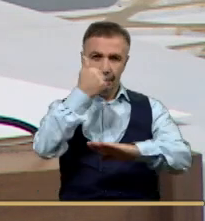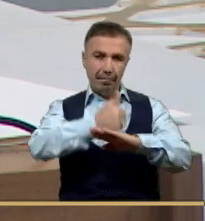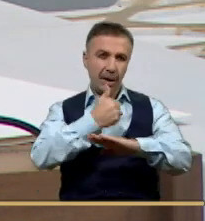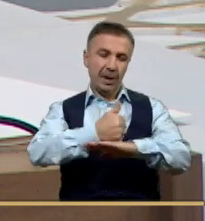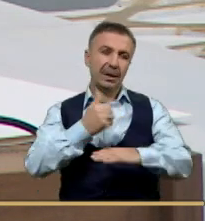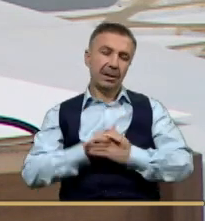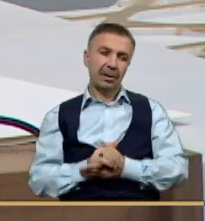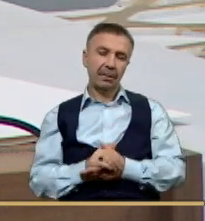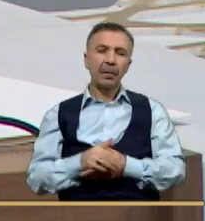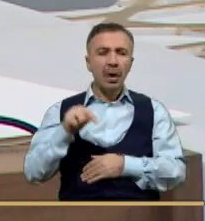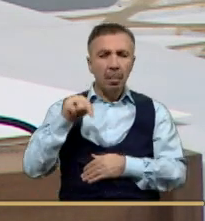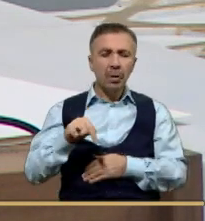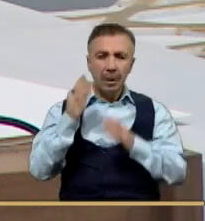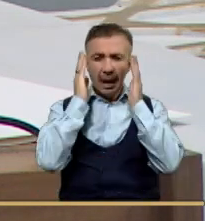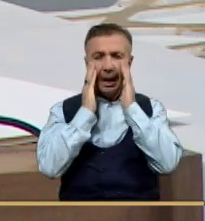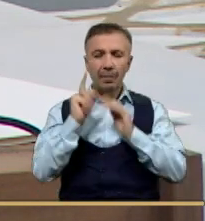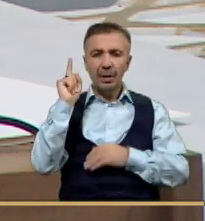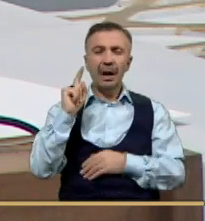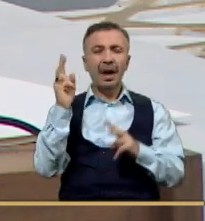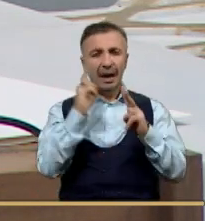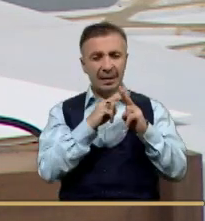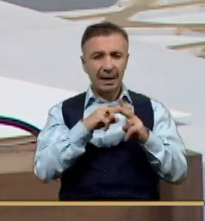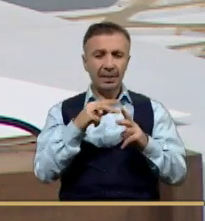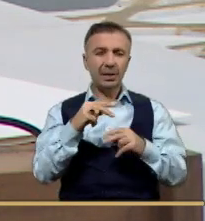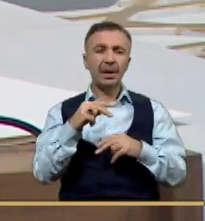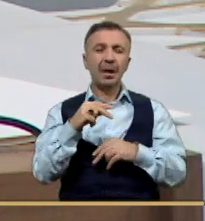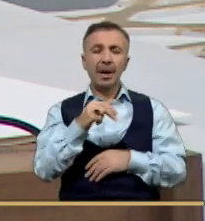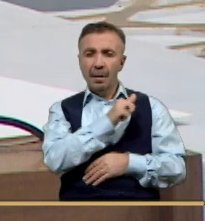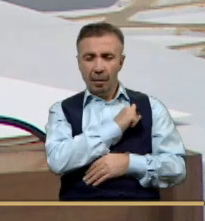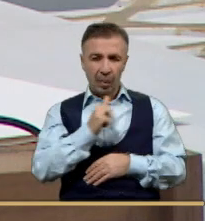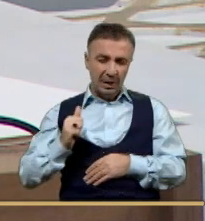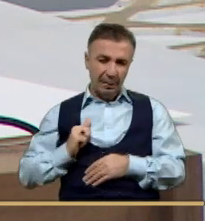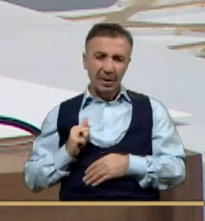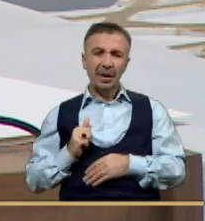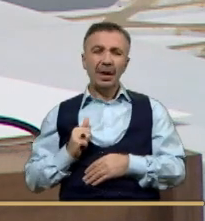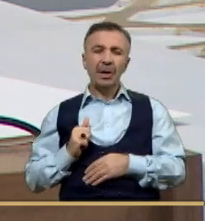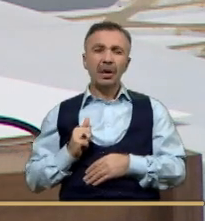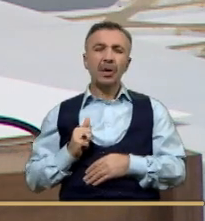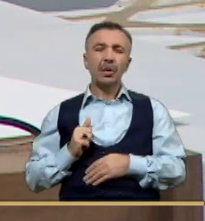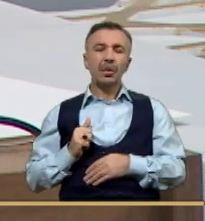Elhamdülillah. Bugün bizim askerimiz, polisimiz, güvenlik güçlerimiz, korucularımız,